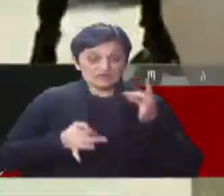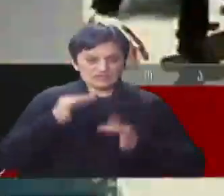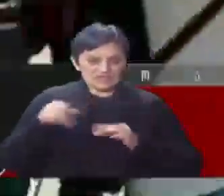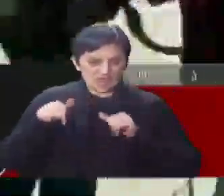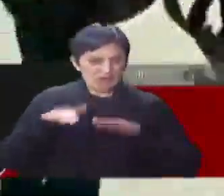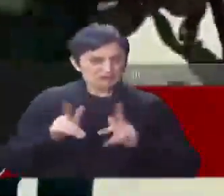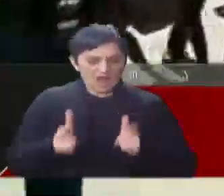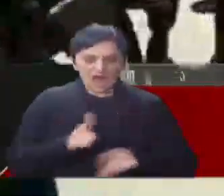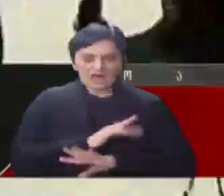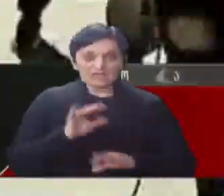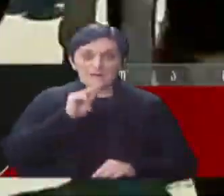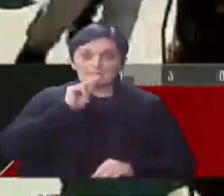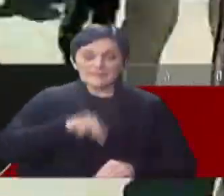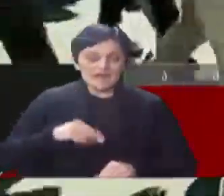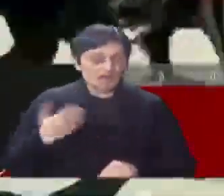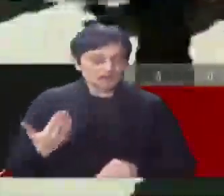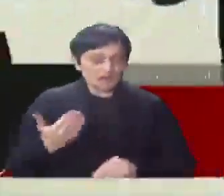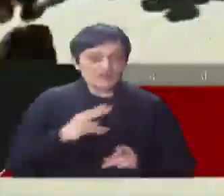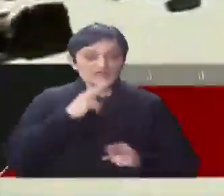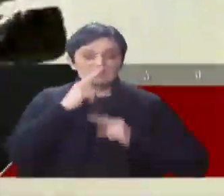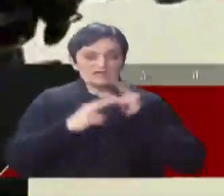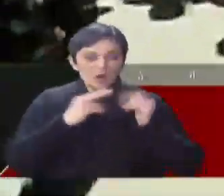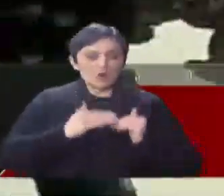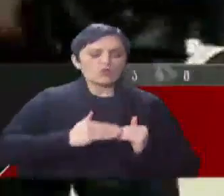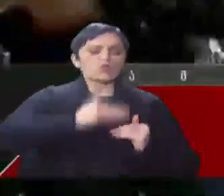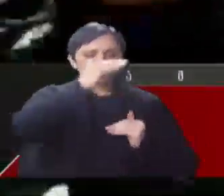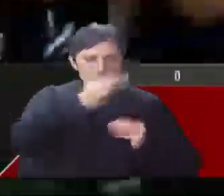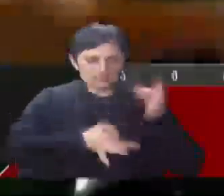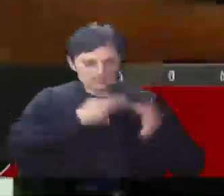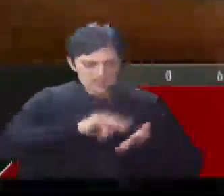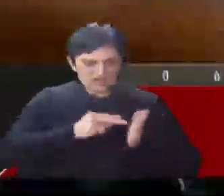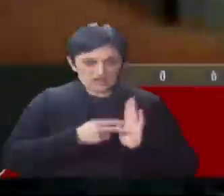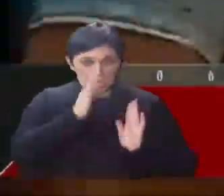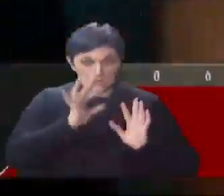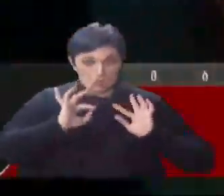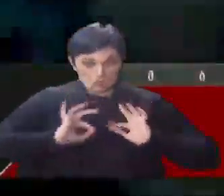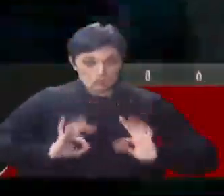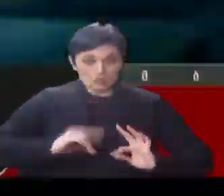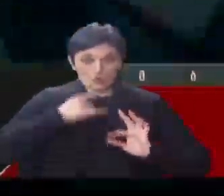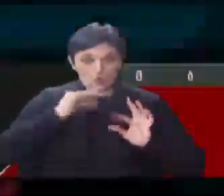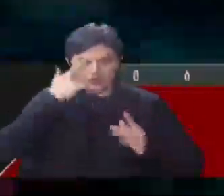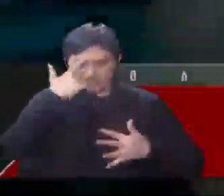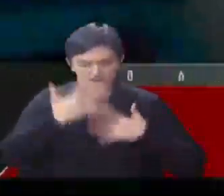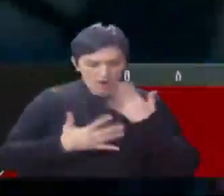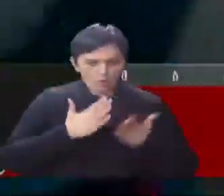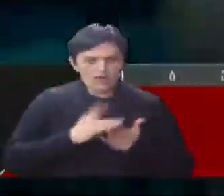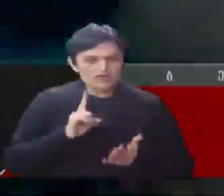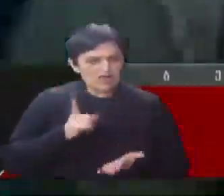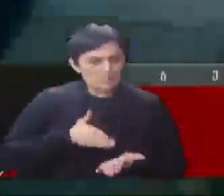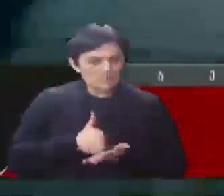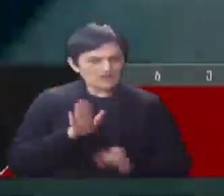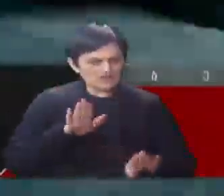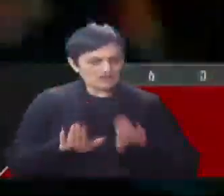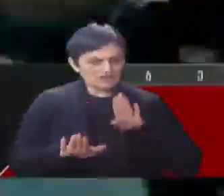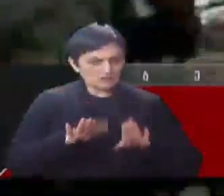gadaqvetilebas aretanxmeba braldebis mkhare da gasachivrebas uzenae sa samartloshi gegmavs. Prokuroris tkmit gaugebaria tura printsipit